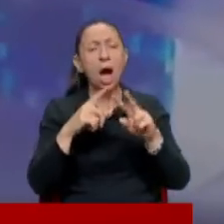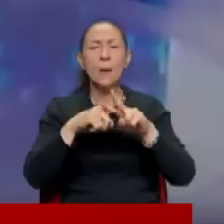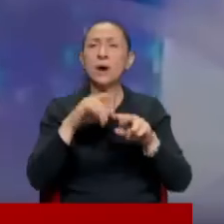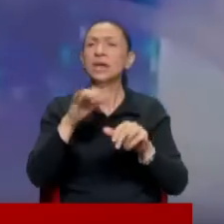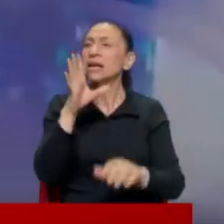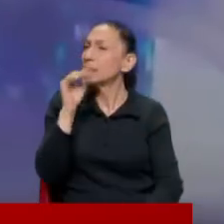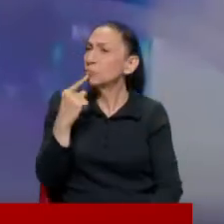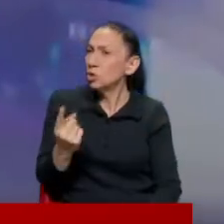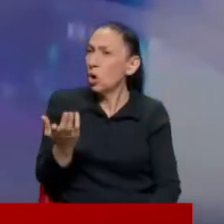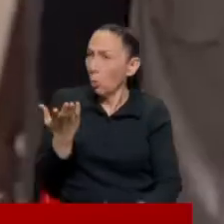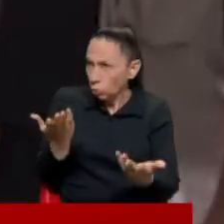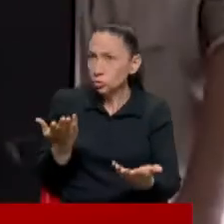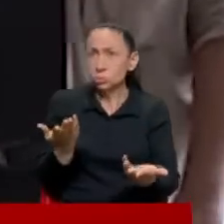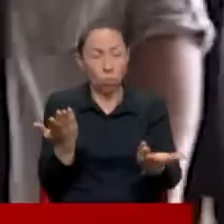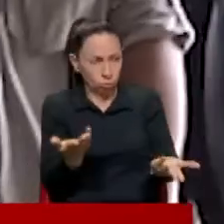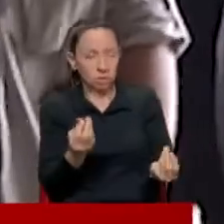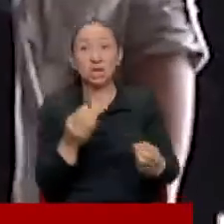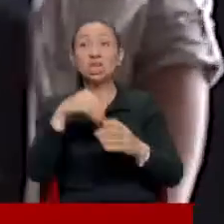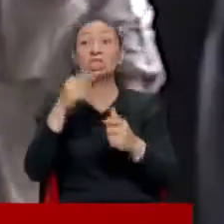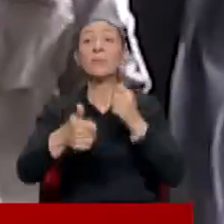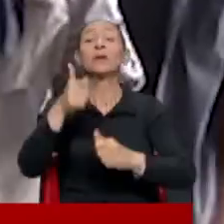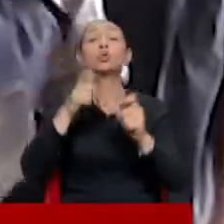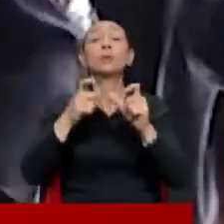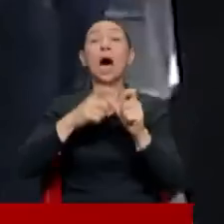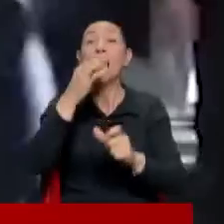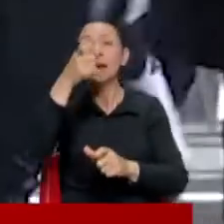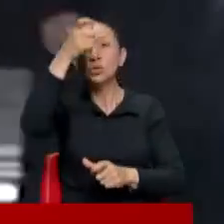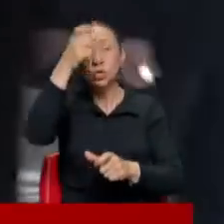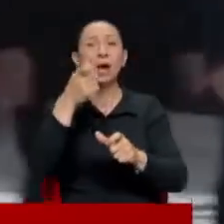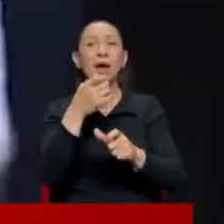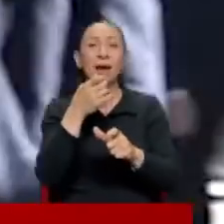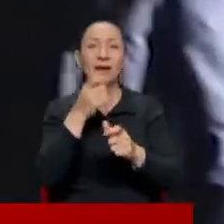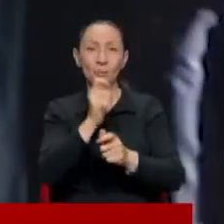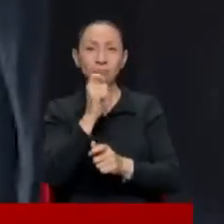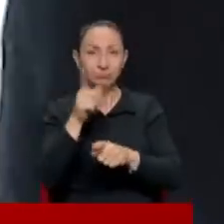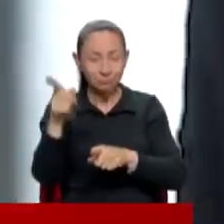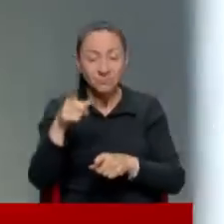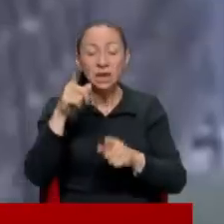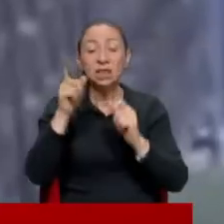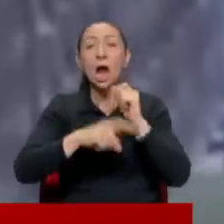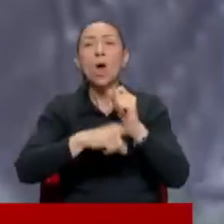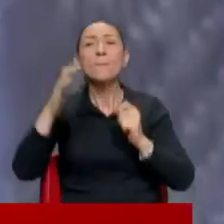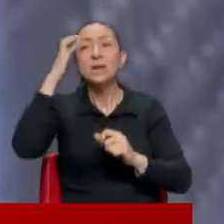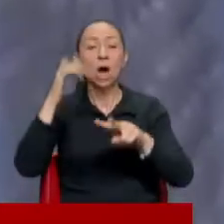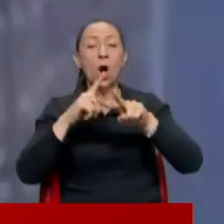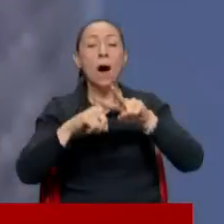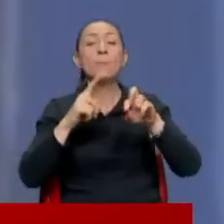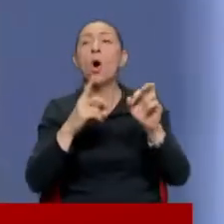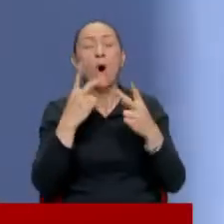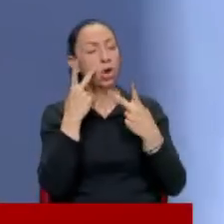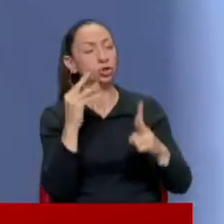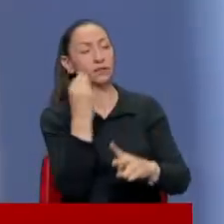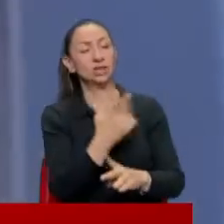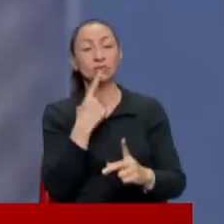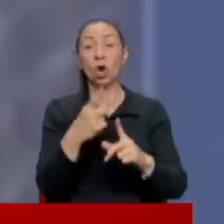Kim diyor efendim? Bak, olur mu canım? İçişleri Bakanı Süleyman Soylu Habertürk yayınında muhalefet terörist başı Öcalan'a özgürlük vereceğini